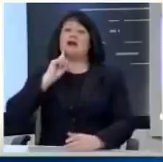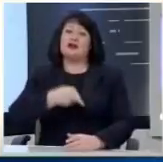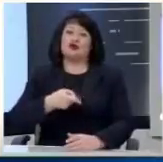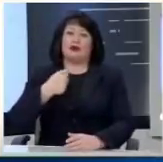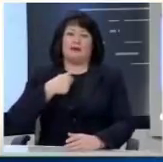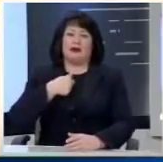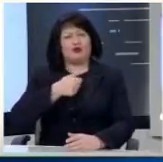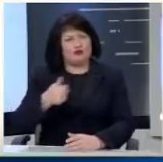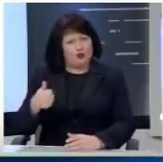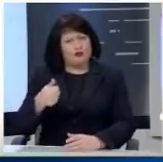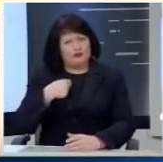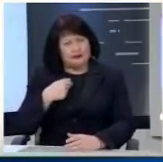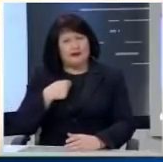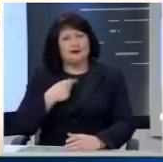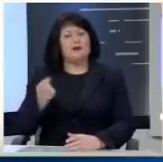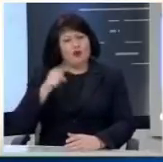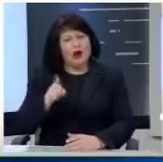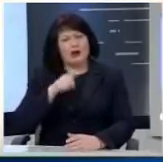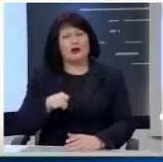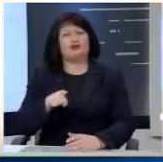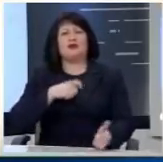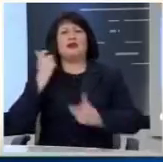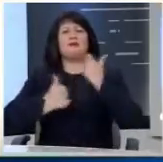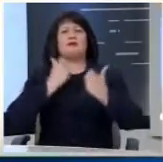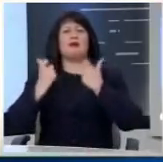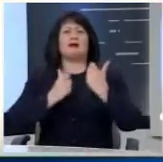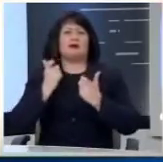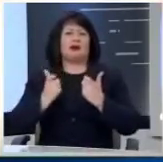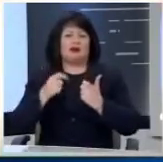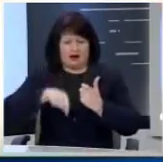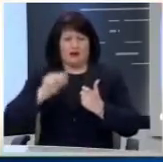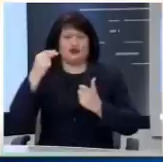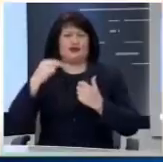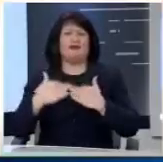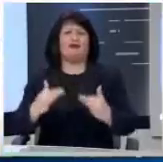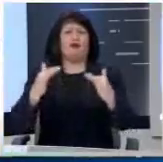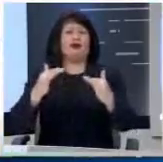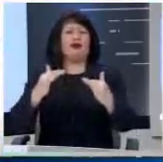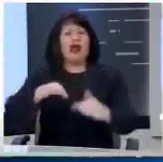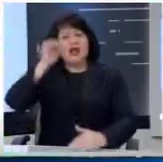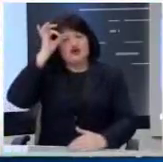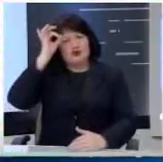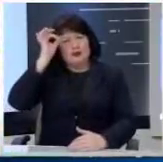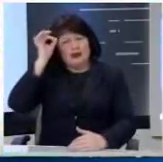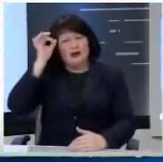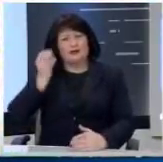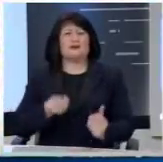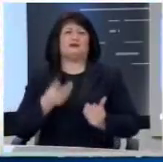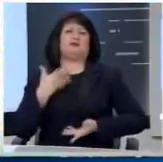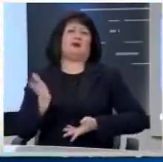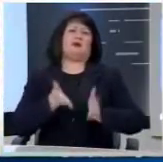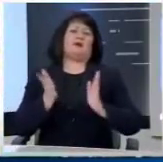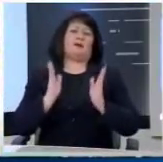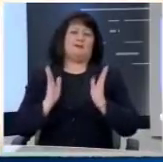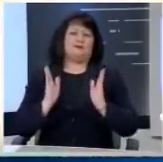όχι μόνο από μένα, αλλά και από άλλους που διαμαρτυρήθηκαν πάρα πολύ εδώ στη Βουλή. Έφυγαν εκατοντάδες αστυνομικοί